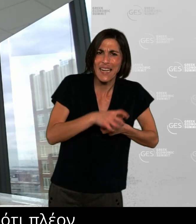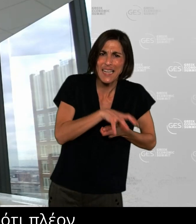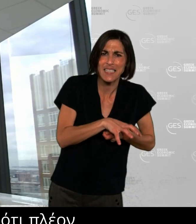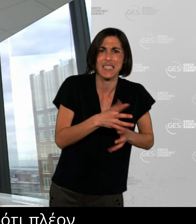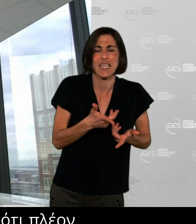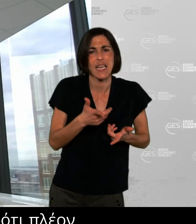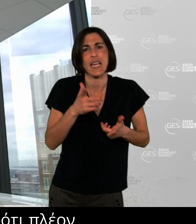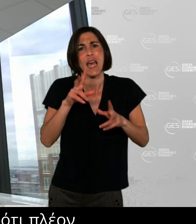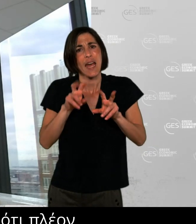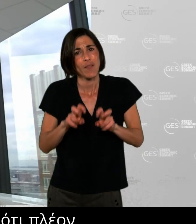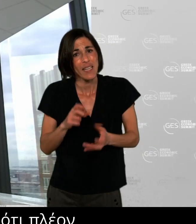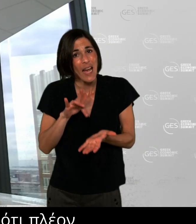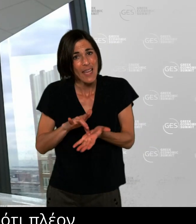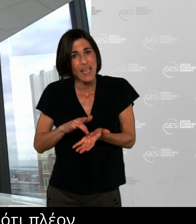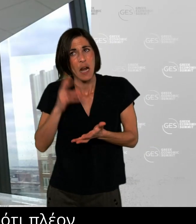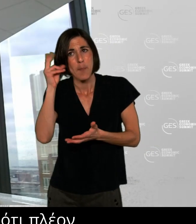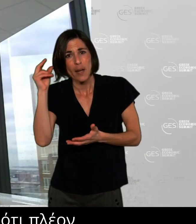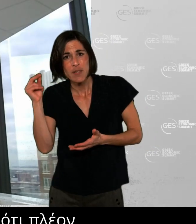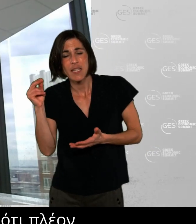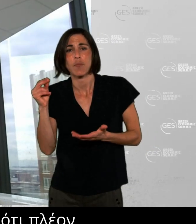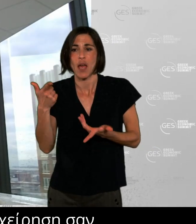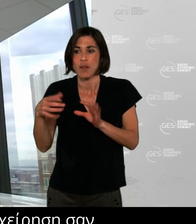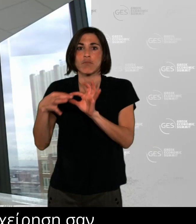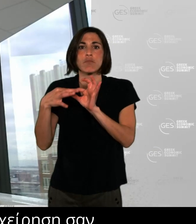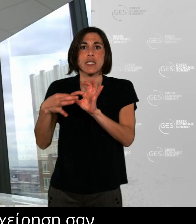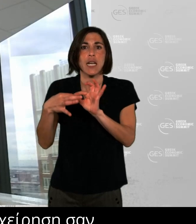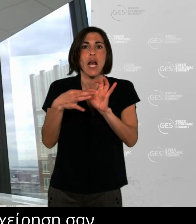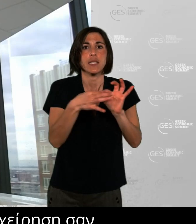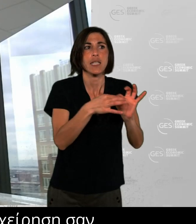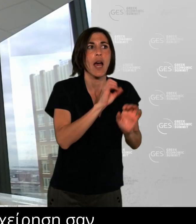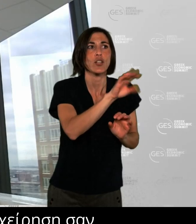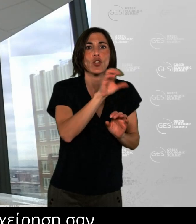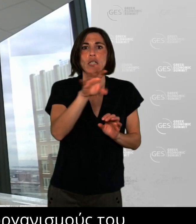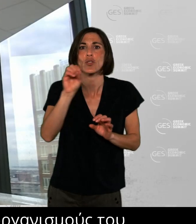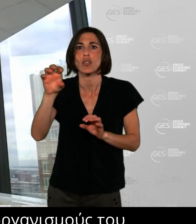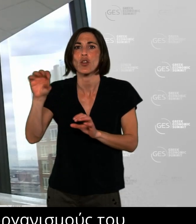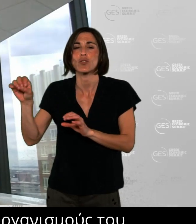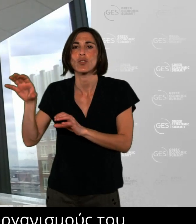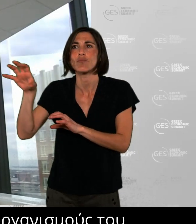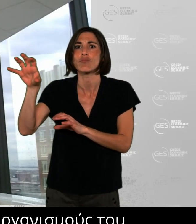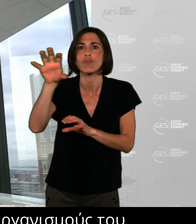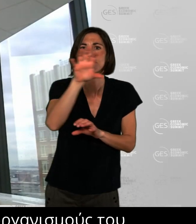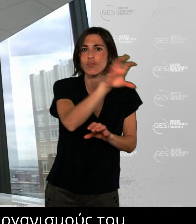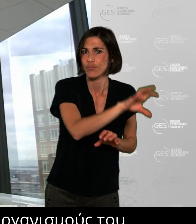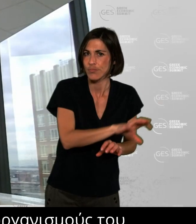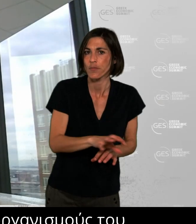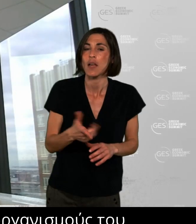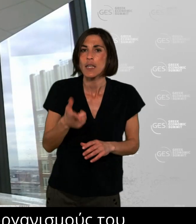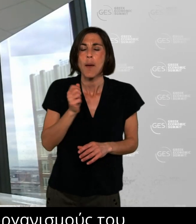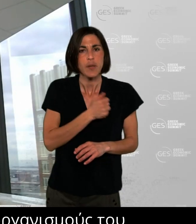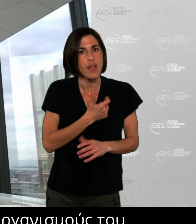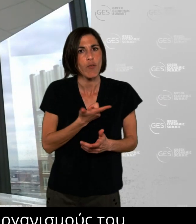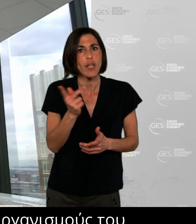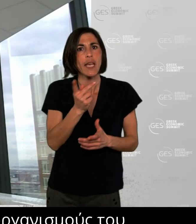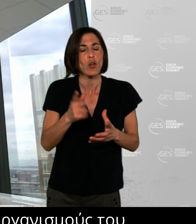πανεπιστήμια ερευνητικά κέντρα με πολλούς οργανισμούς του εξωτερικού. Οπότε πιστεύω ότι πραγματικά είναι μια μεγάλη κοινότητα. Και από ό,τι